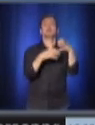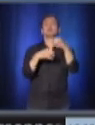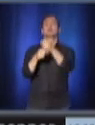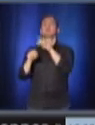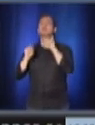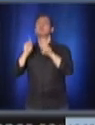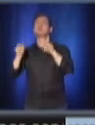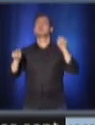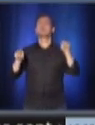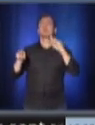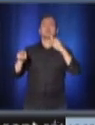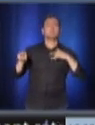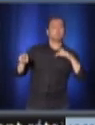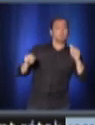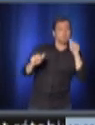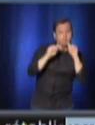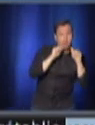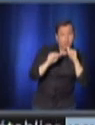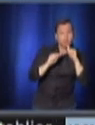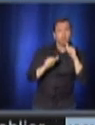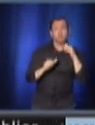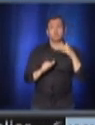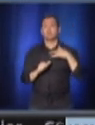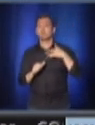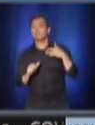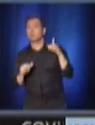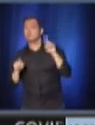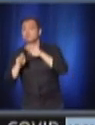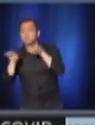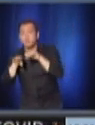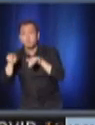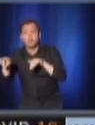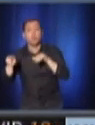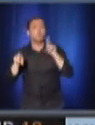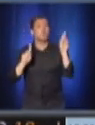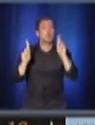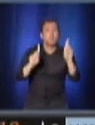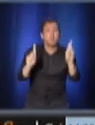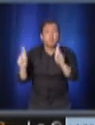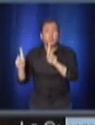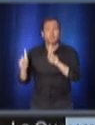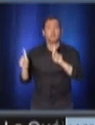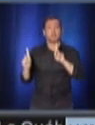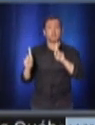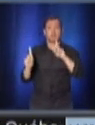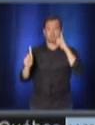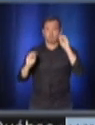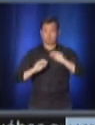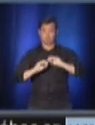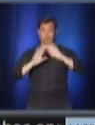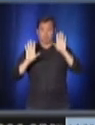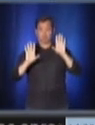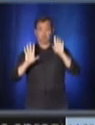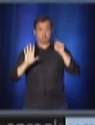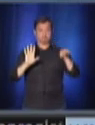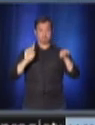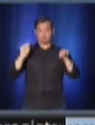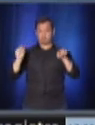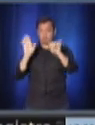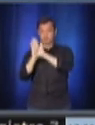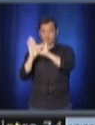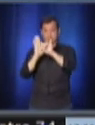une analyse épidémiologique soit effectuée. Mais il est clair que s'il y a des endroits où il y a des éclosions que nous n'arrivons